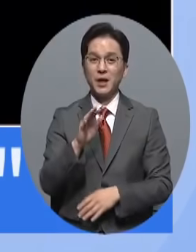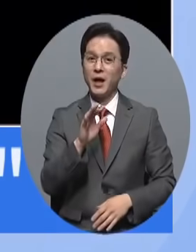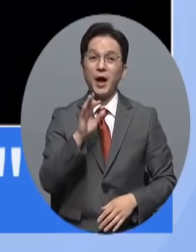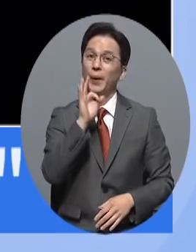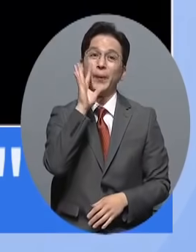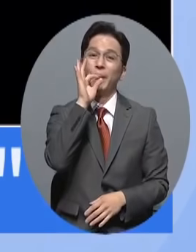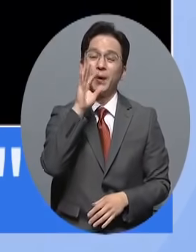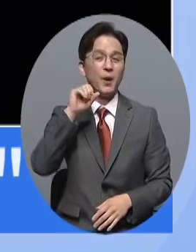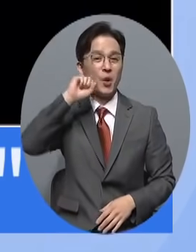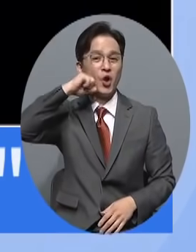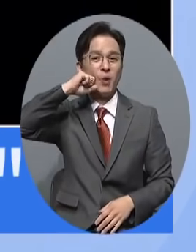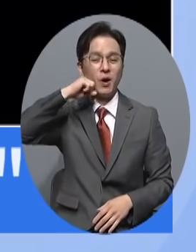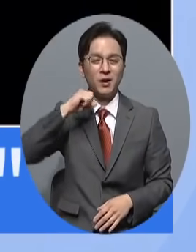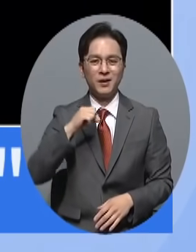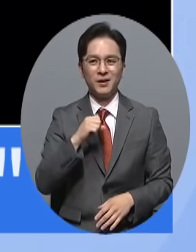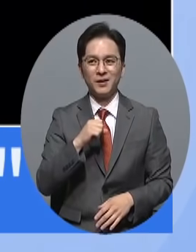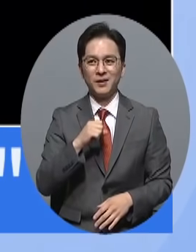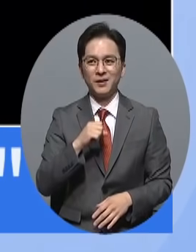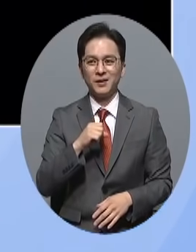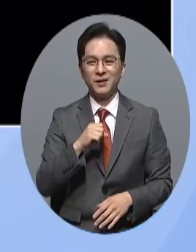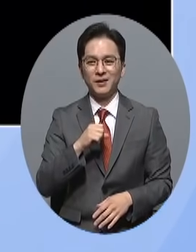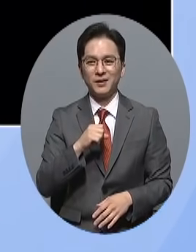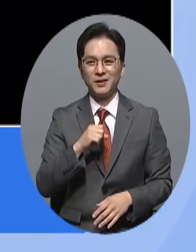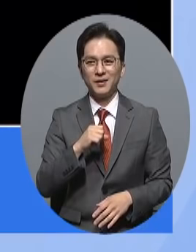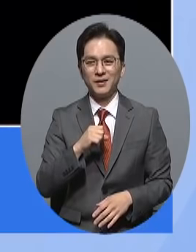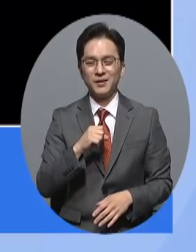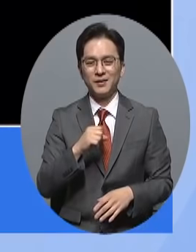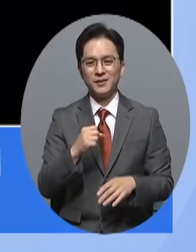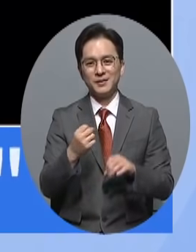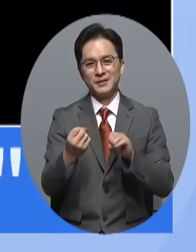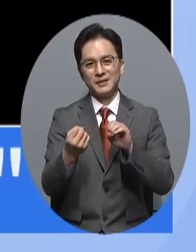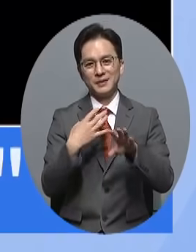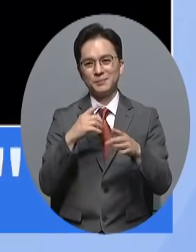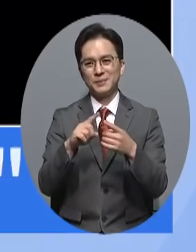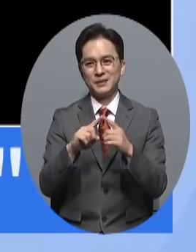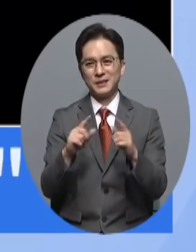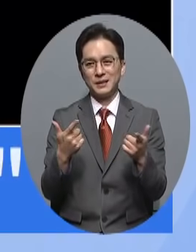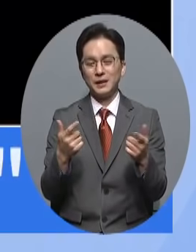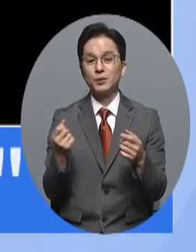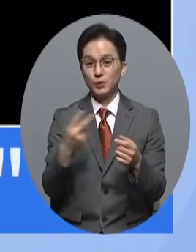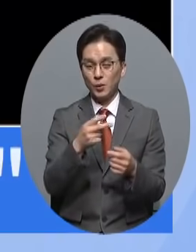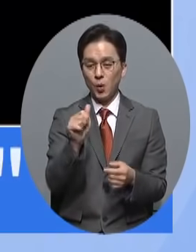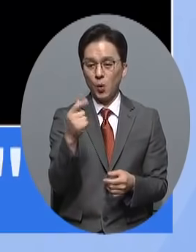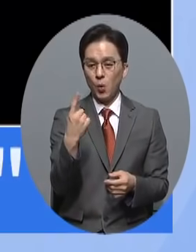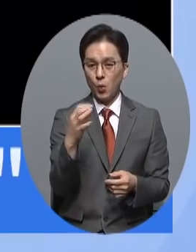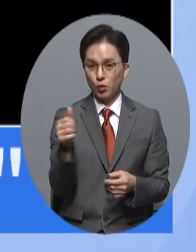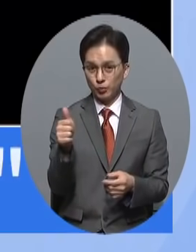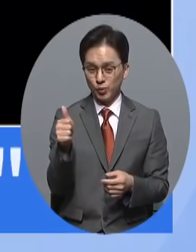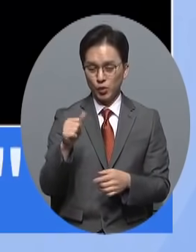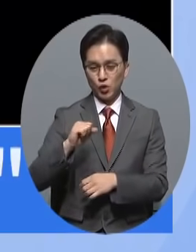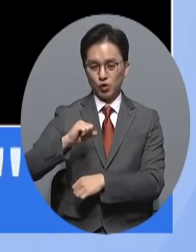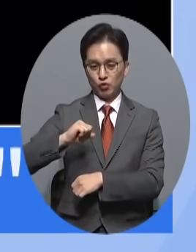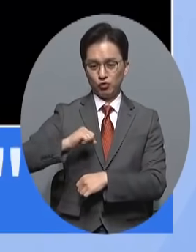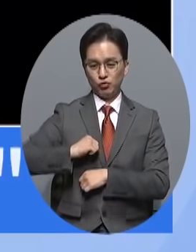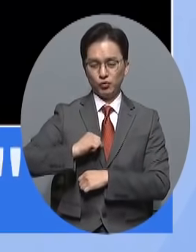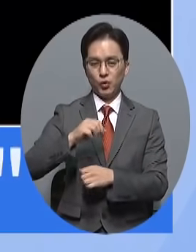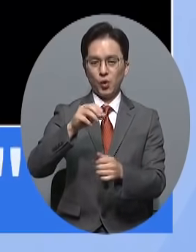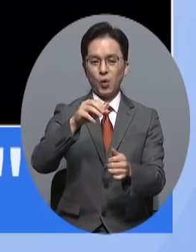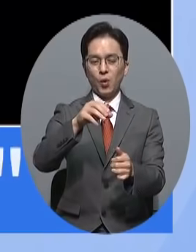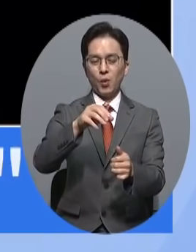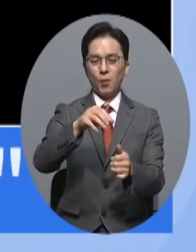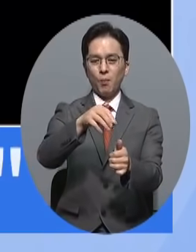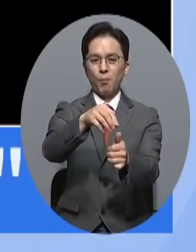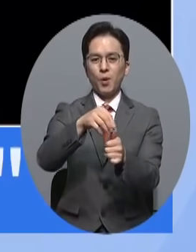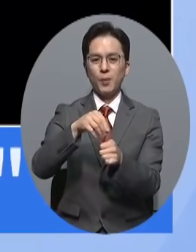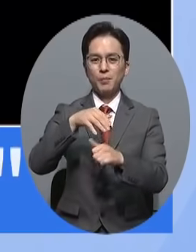이렇게 5년 동안 뭐 할지 말지도 모르겠다는 식의 이렇게 뭉뚱그린 대답은 제가 보기에 홍준표 후보가 2030의 표심을 잡으려는 욕심이 좀